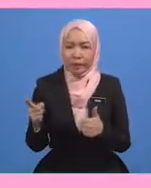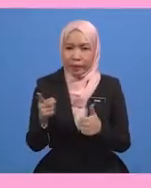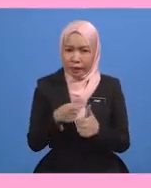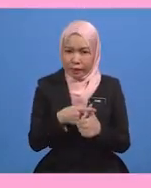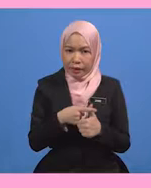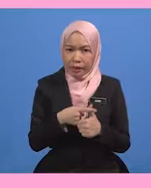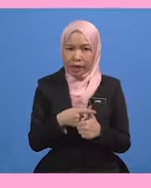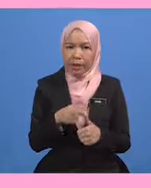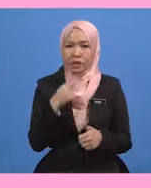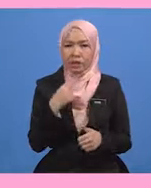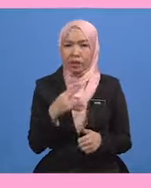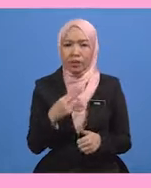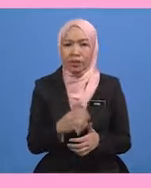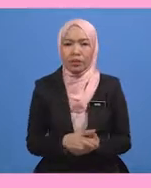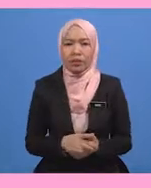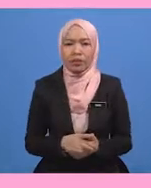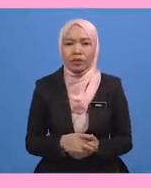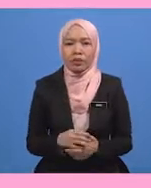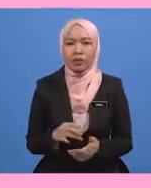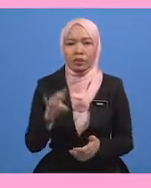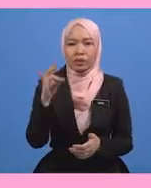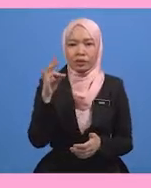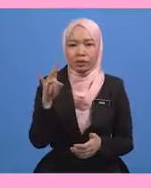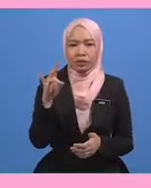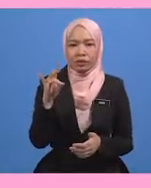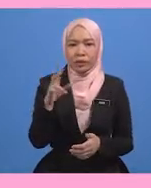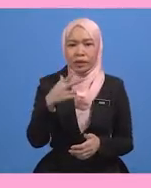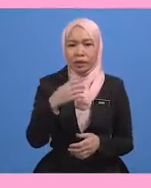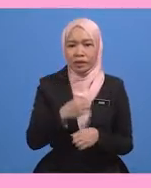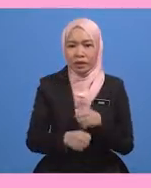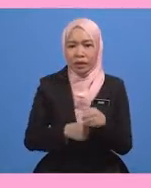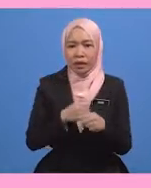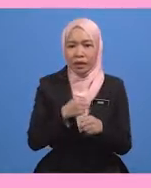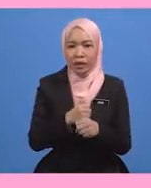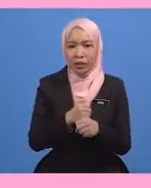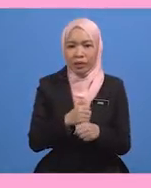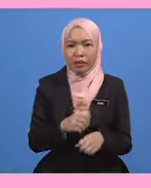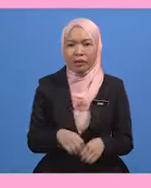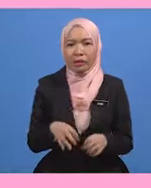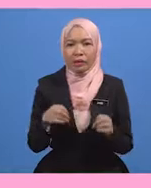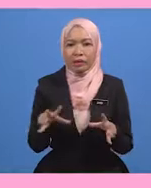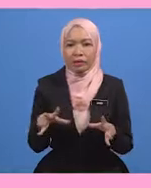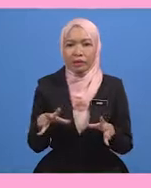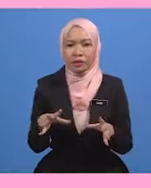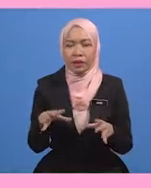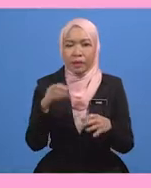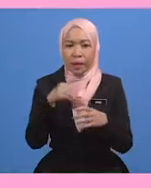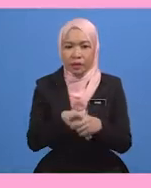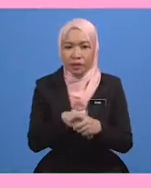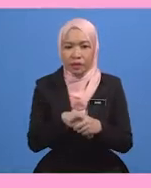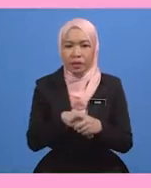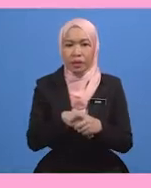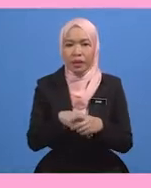ketika berusia 17 tahun lagi, Hamka telah terjun ke medan dakwah yang sebenar